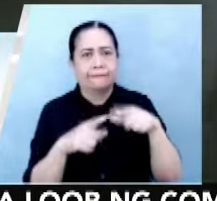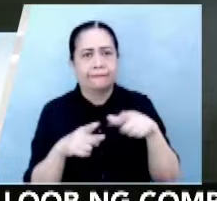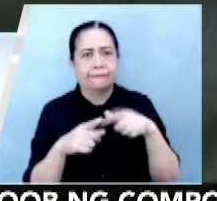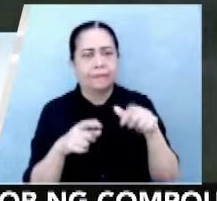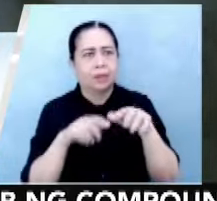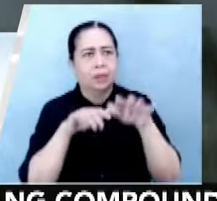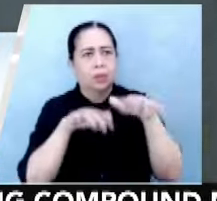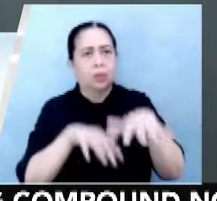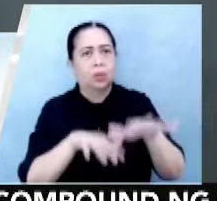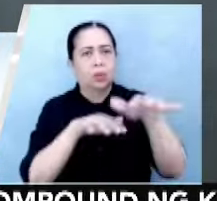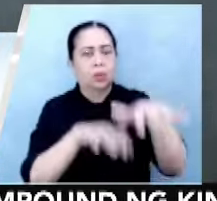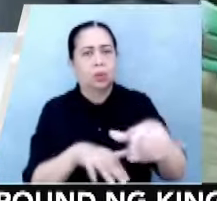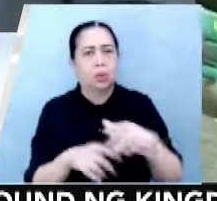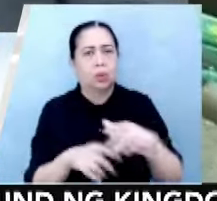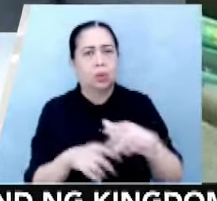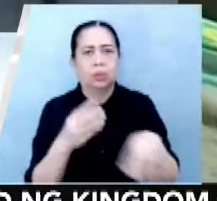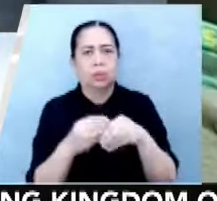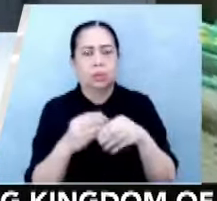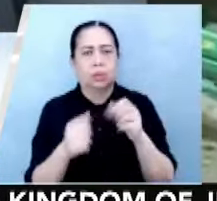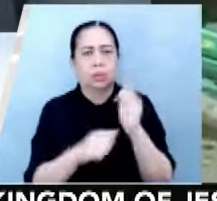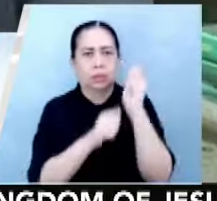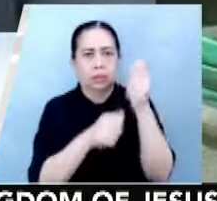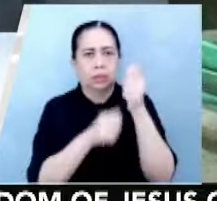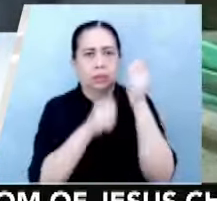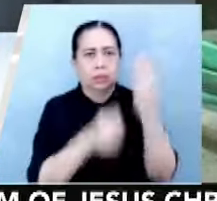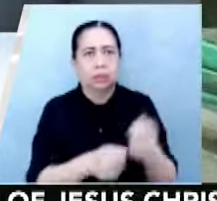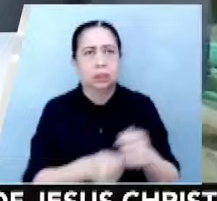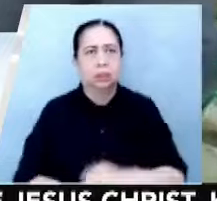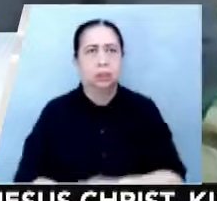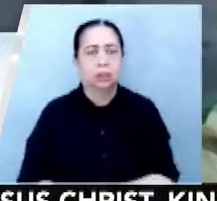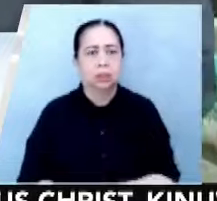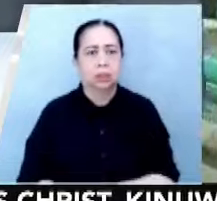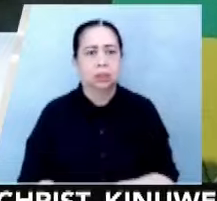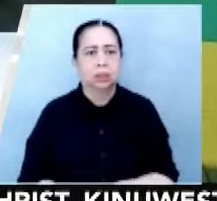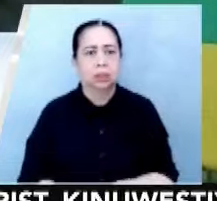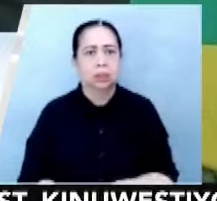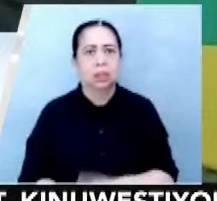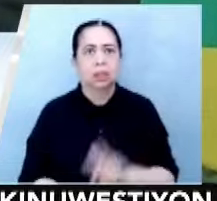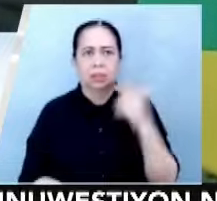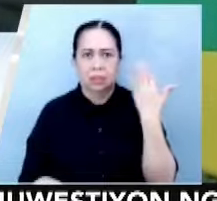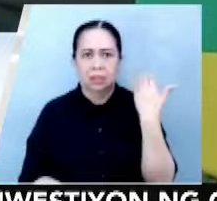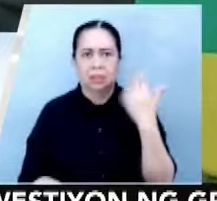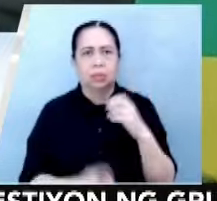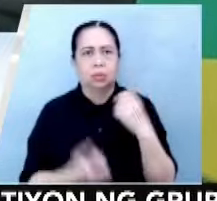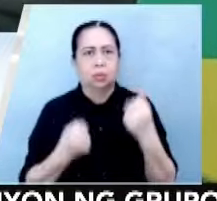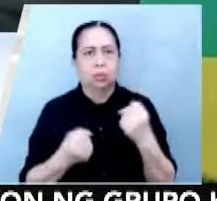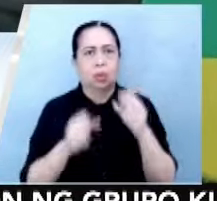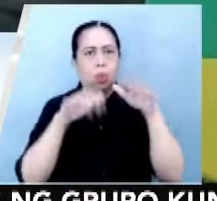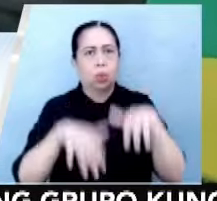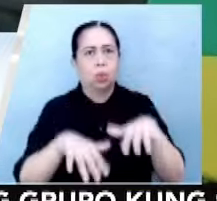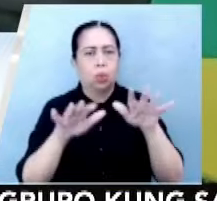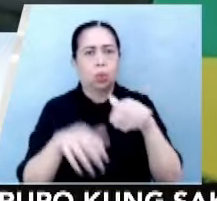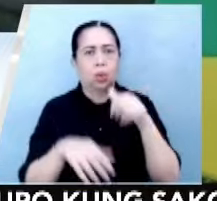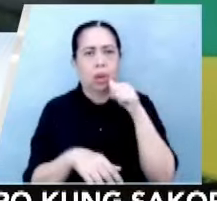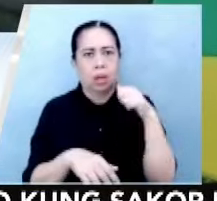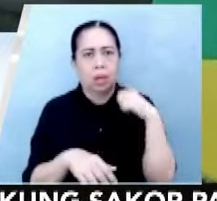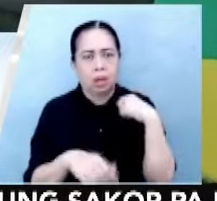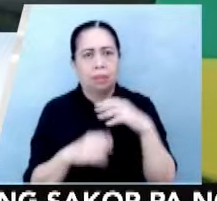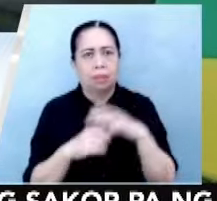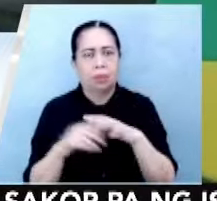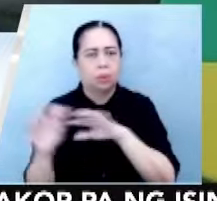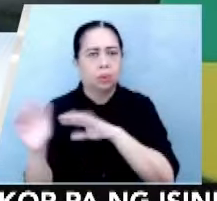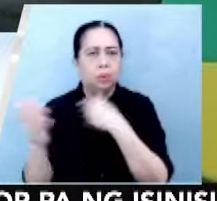para madagdagan ang huli. Malaki na raw ang mga alo noon. Kahapon, sa araw ng landfall ng bagyo sa kanilang